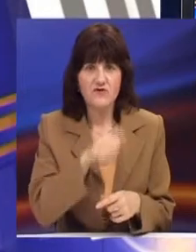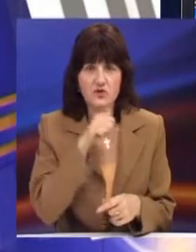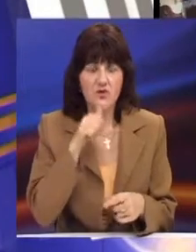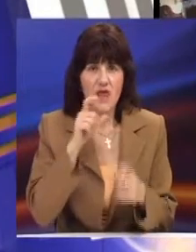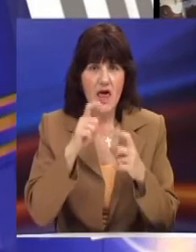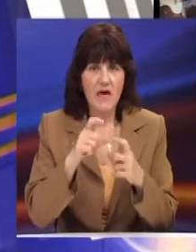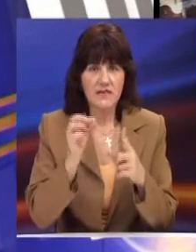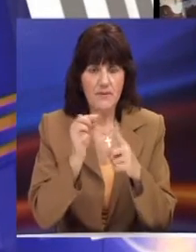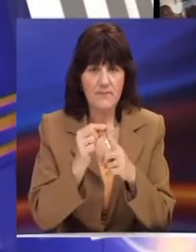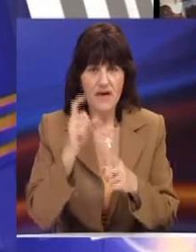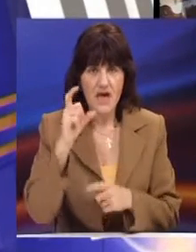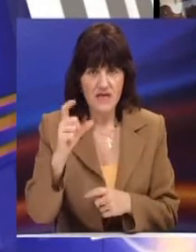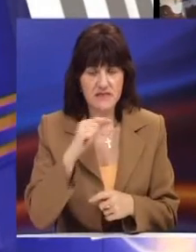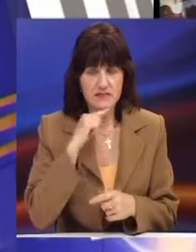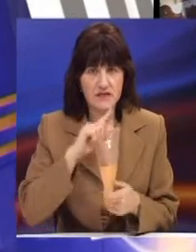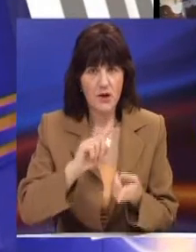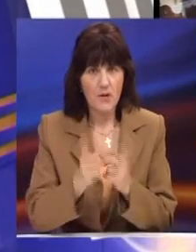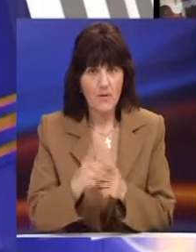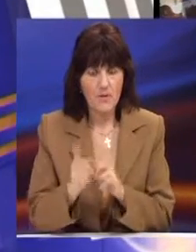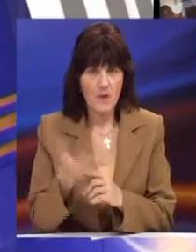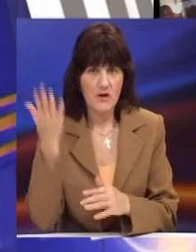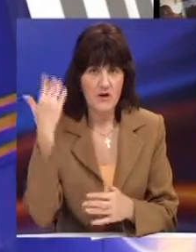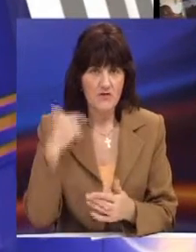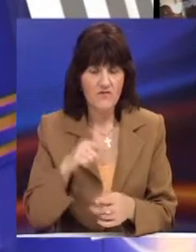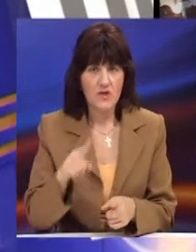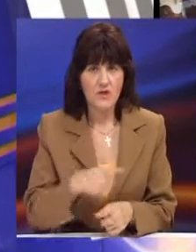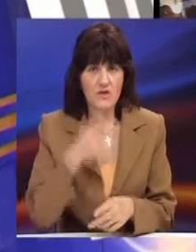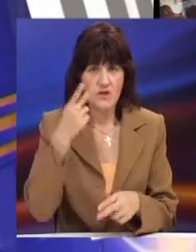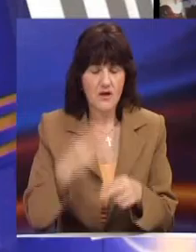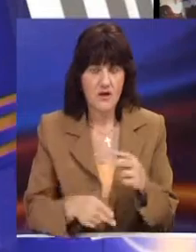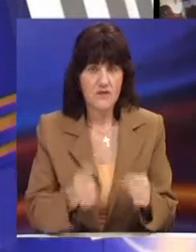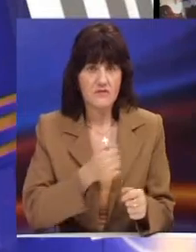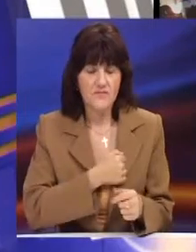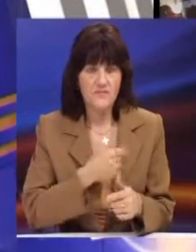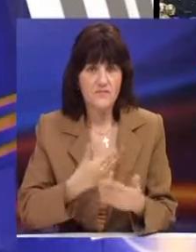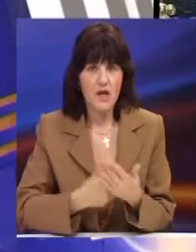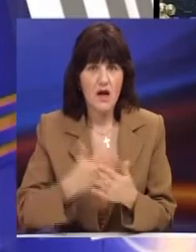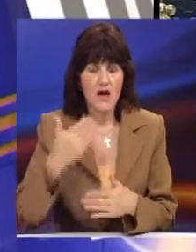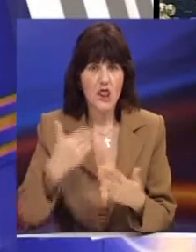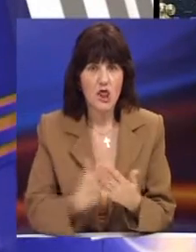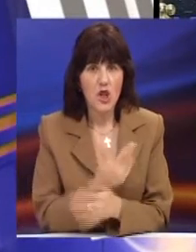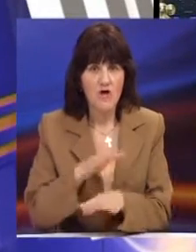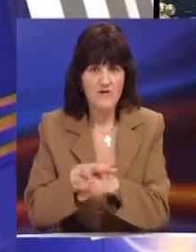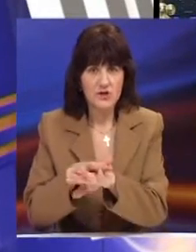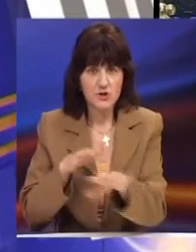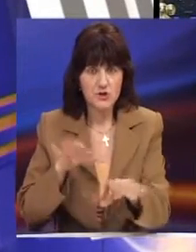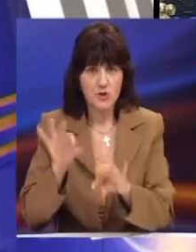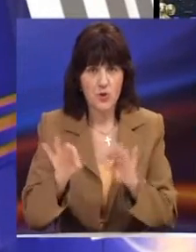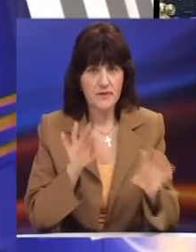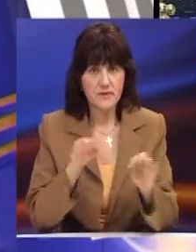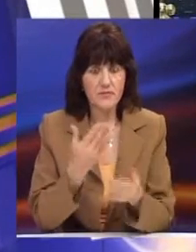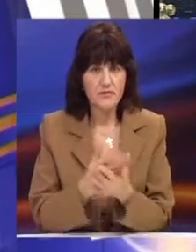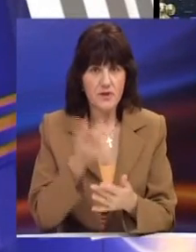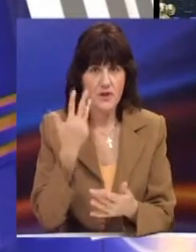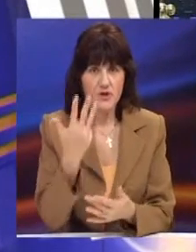SPS-a. Dugo najavljivana promjena u Subotici okončana je smenom gradske vlasti. Novu skupštinsku većinu u